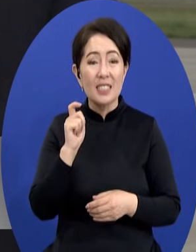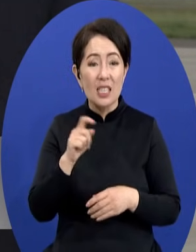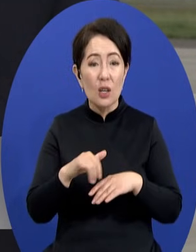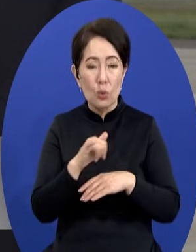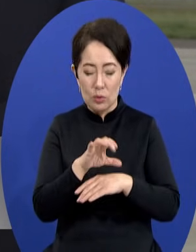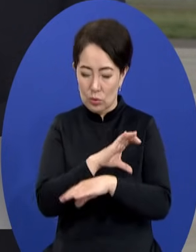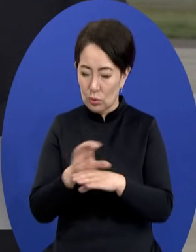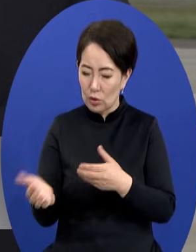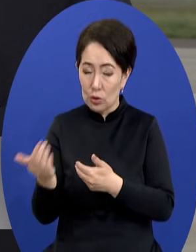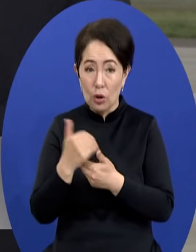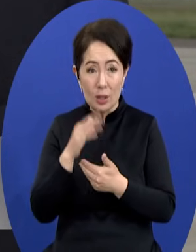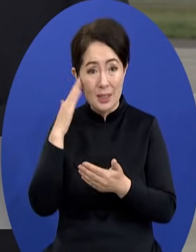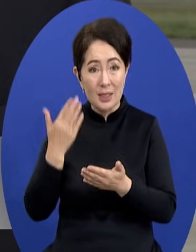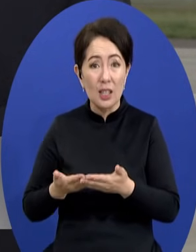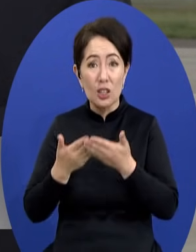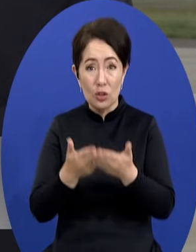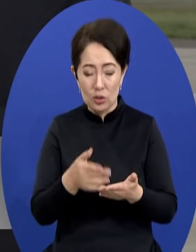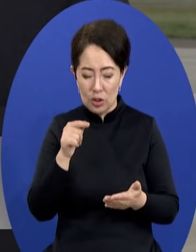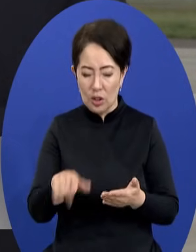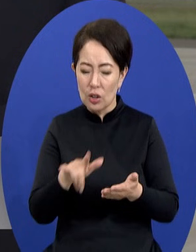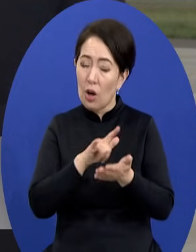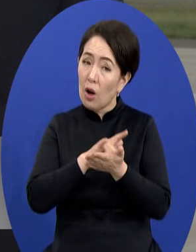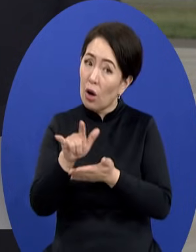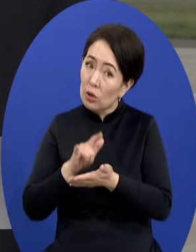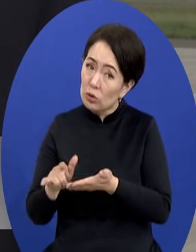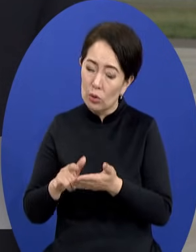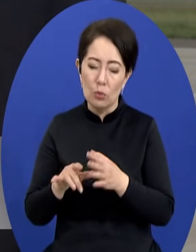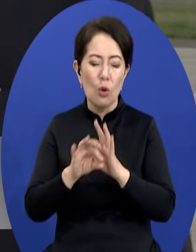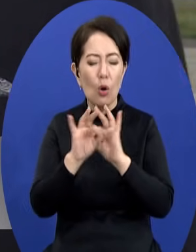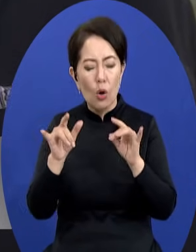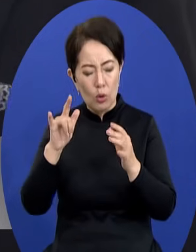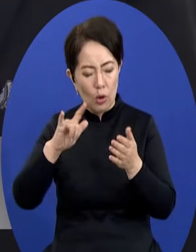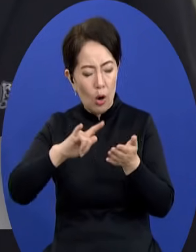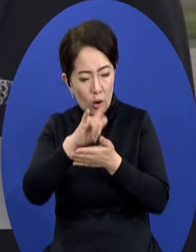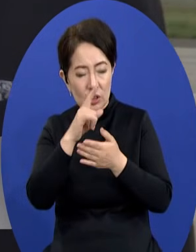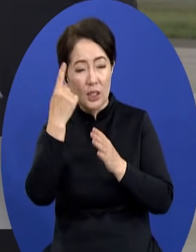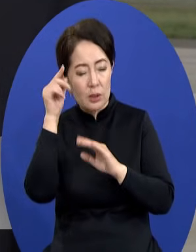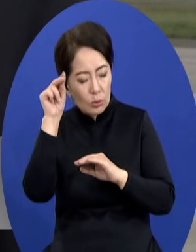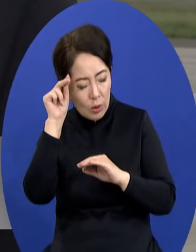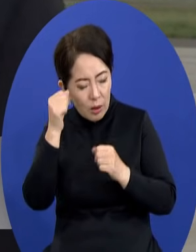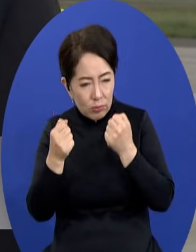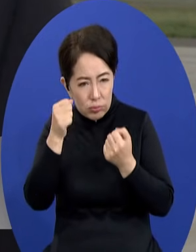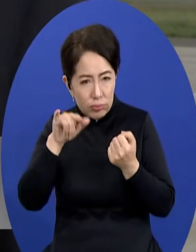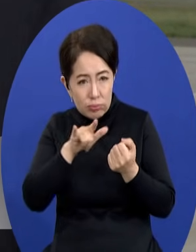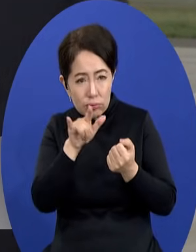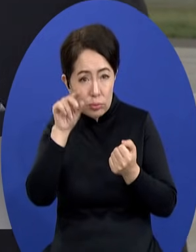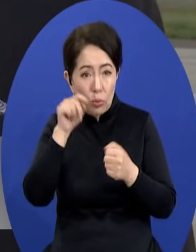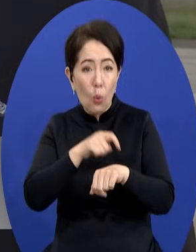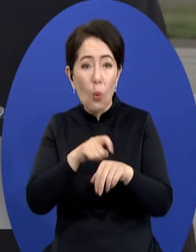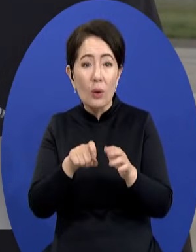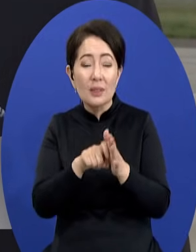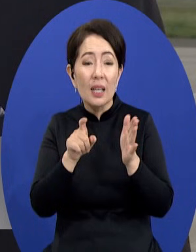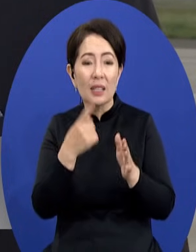сургалтад хамрагдахыг санал болгож байна. Энэ онгоцоор болон бусад онгоцоор нисэж сурах хугацаа 1 сар байх болно. Харин дараа нь